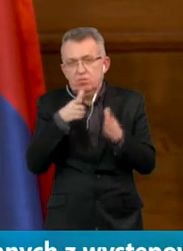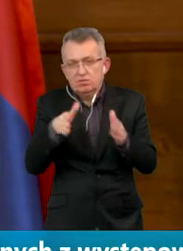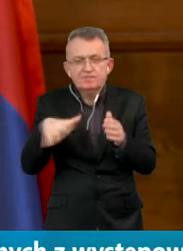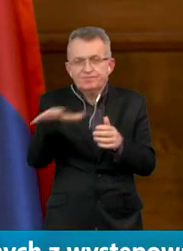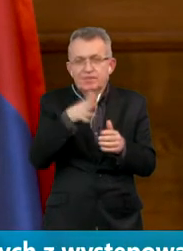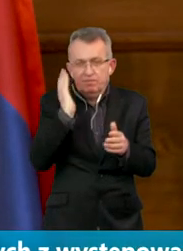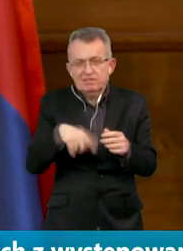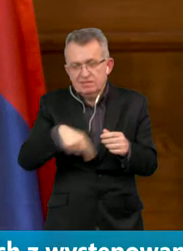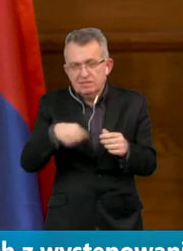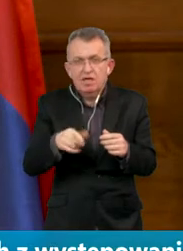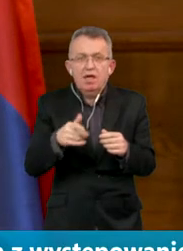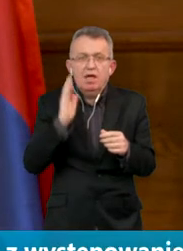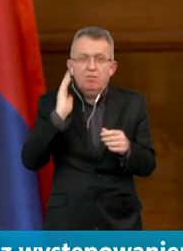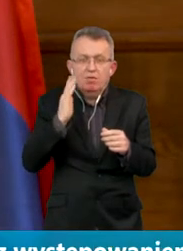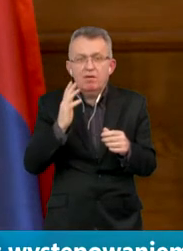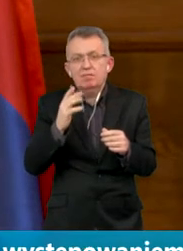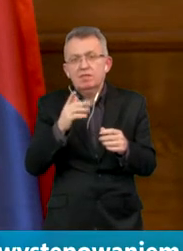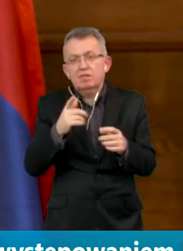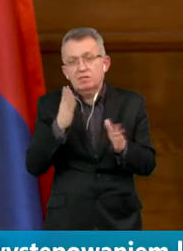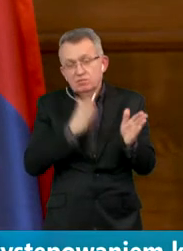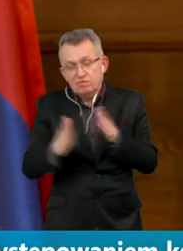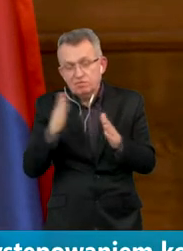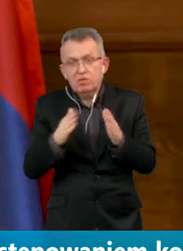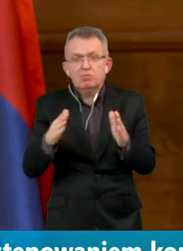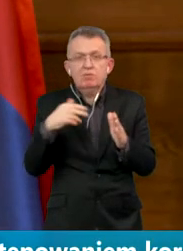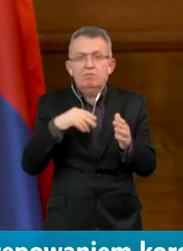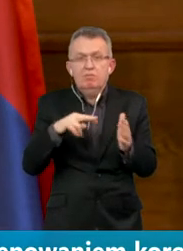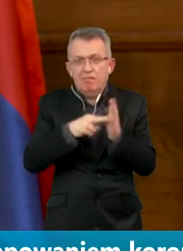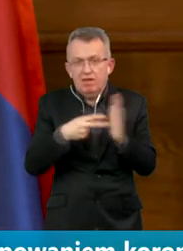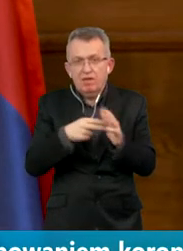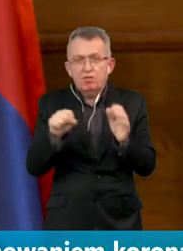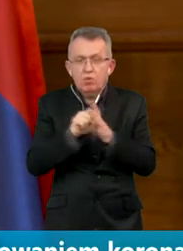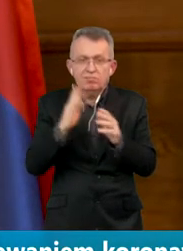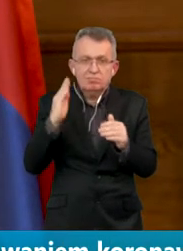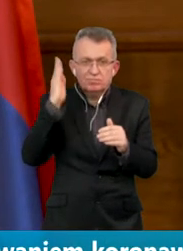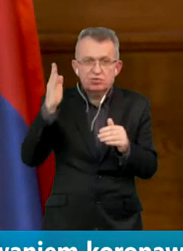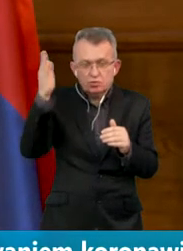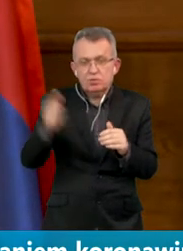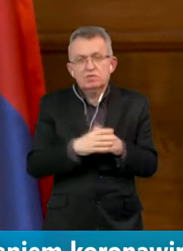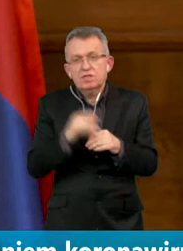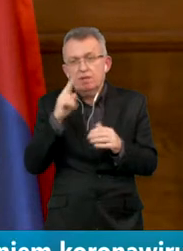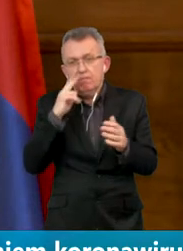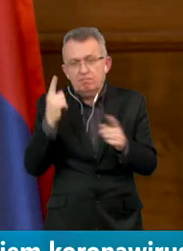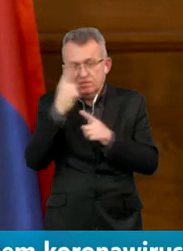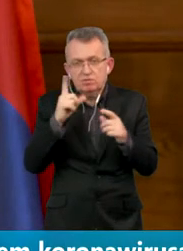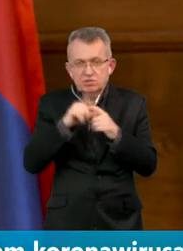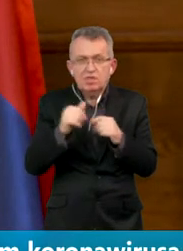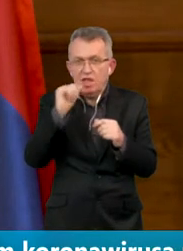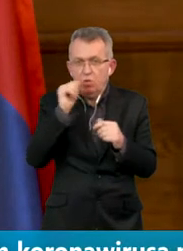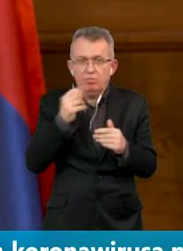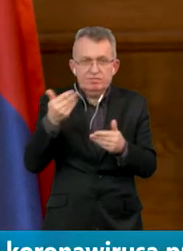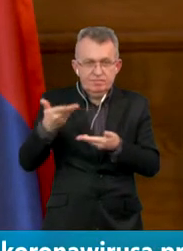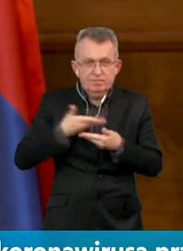w tej kadencji. Natomiast oczywiście przygotowujemy się powoli do kolejnej perspektywy i mamy nadzieję, że środki unijne znajdą